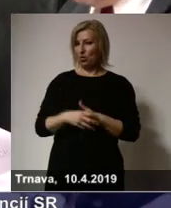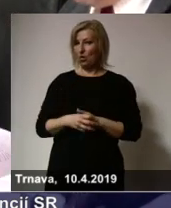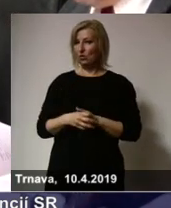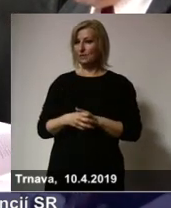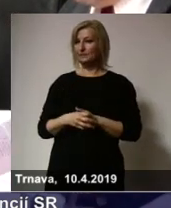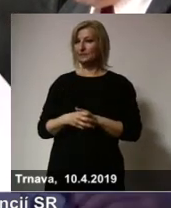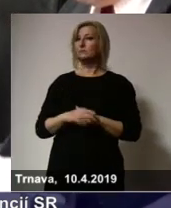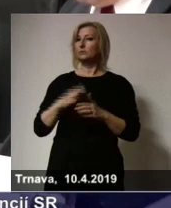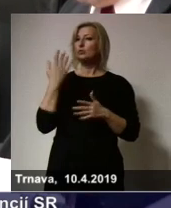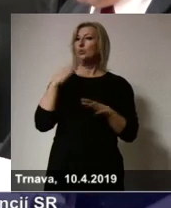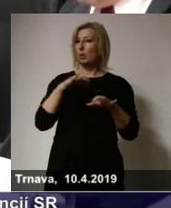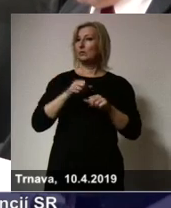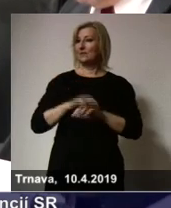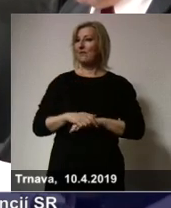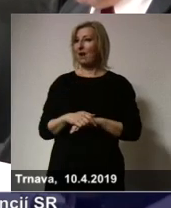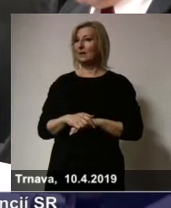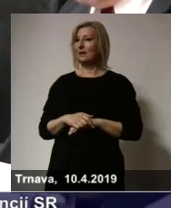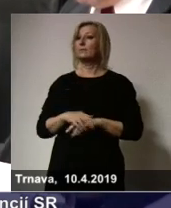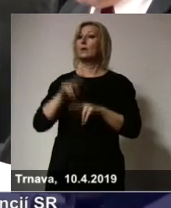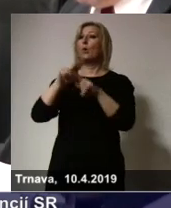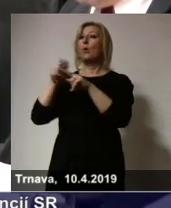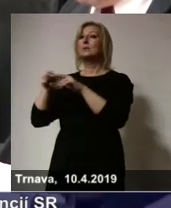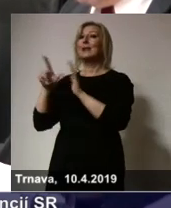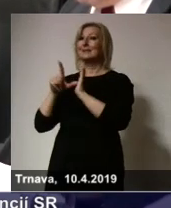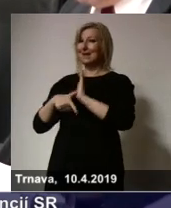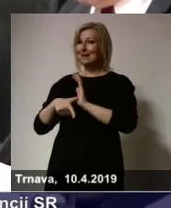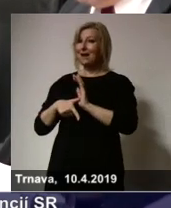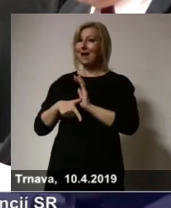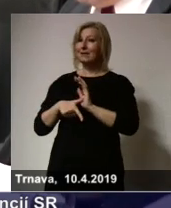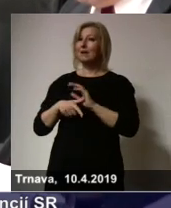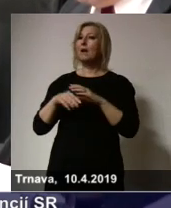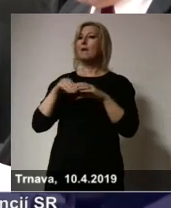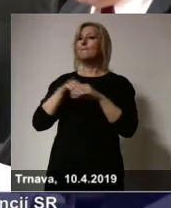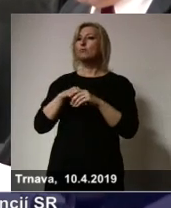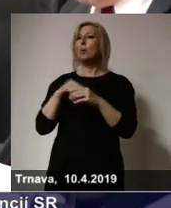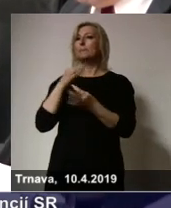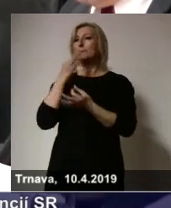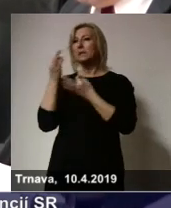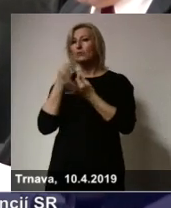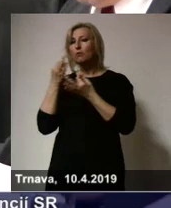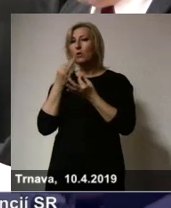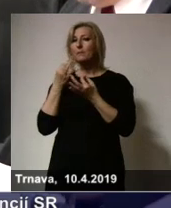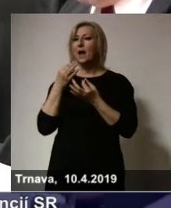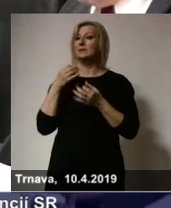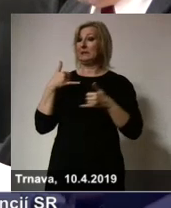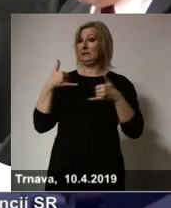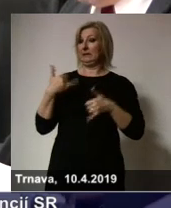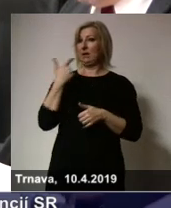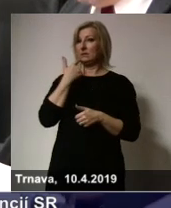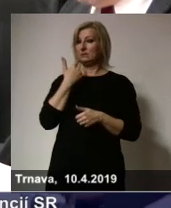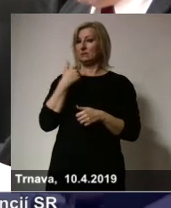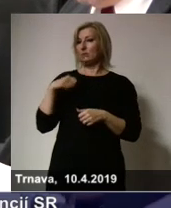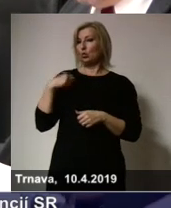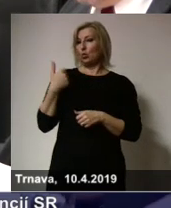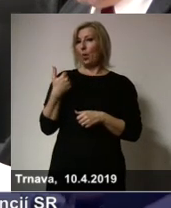to schválené. Budú ostatné kraje na základe skorých informácií z dnešného doobedia